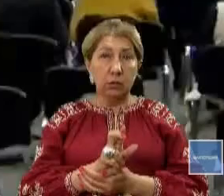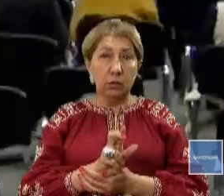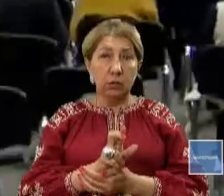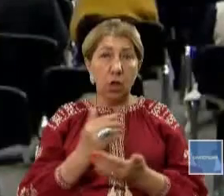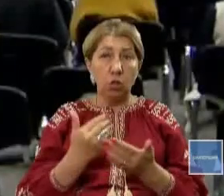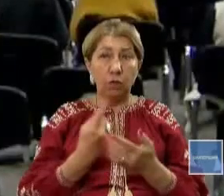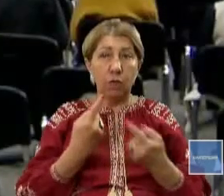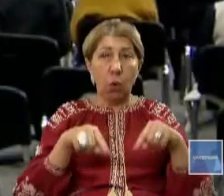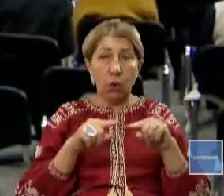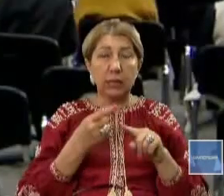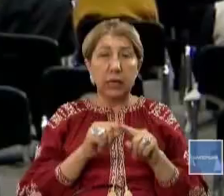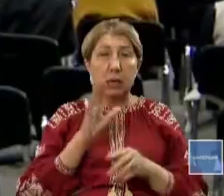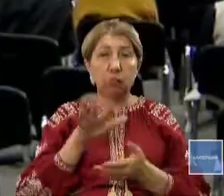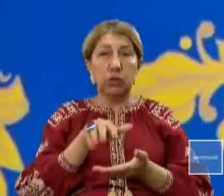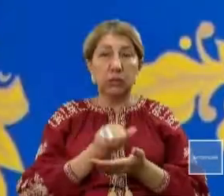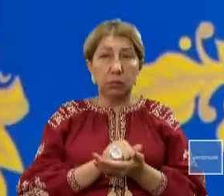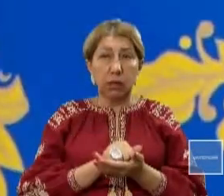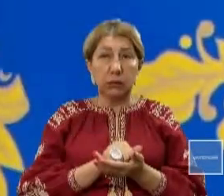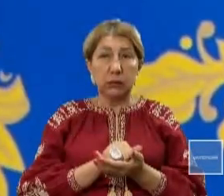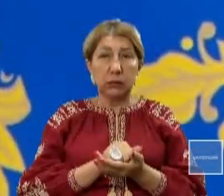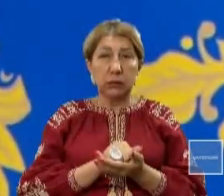Новий орган, який буде займатися саме